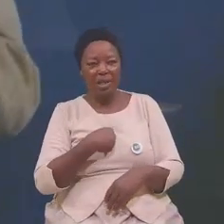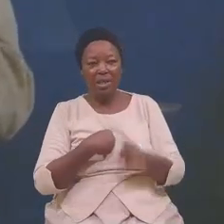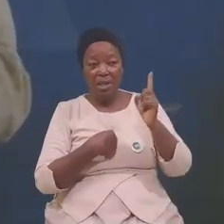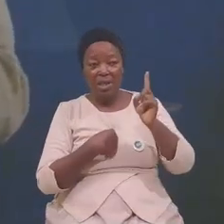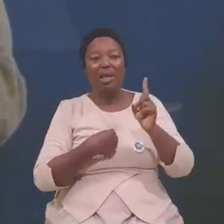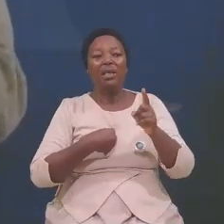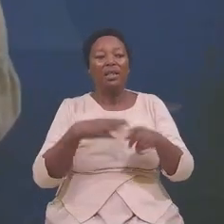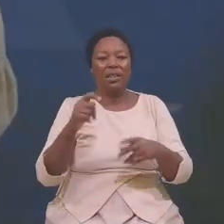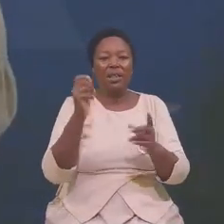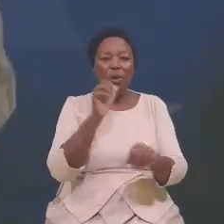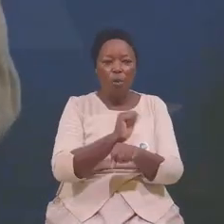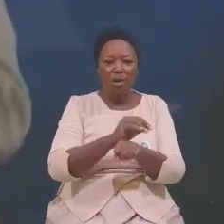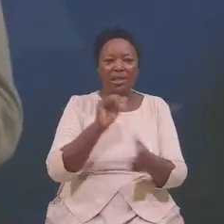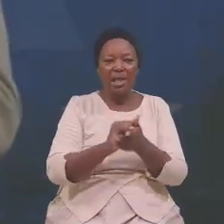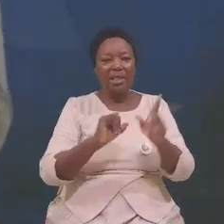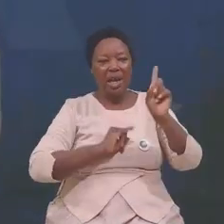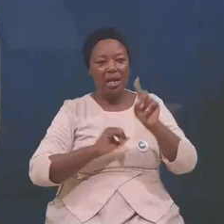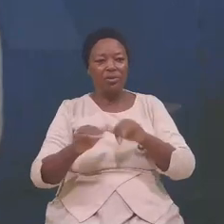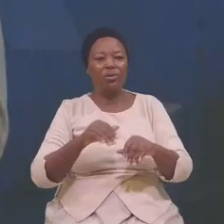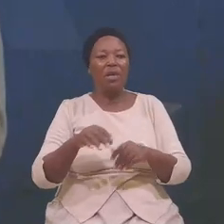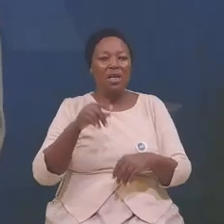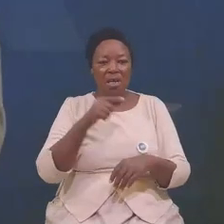fera aussi les œuvres que je fais.